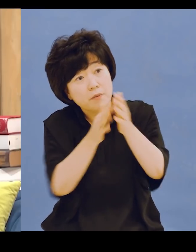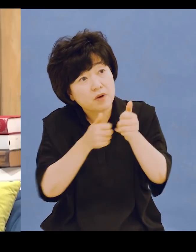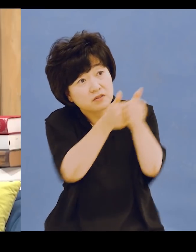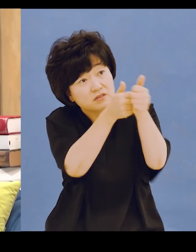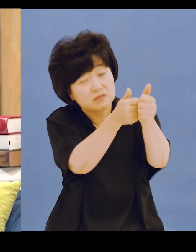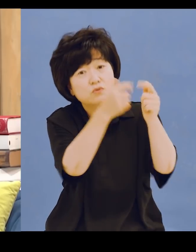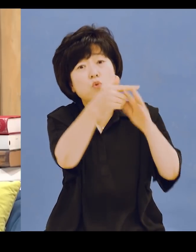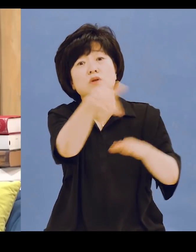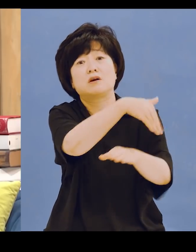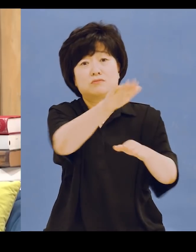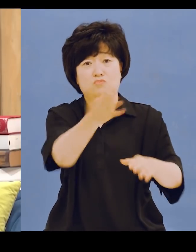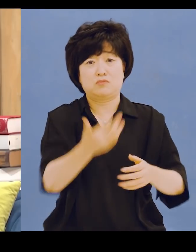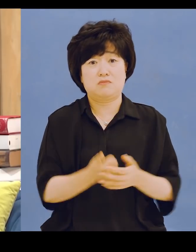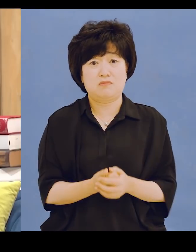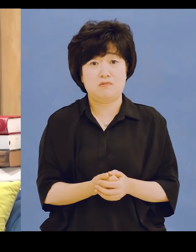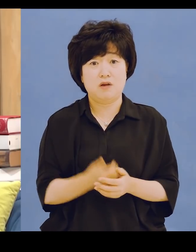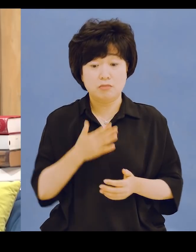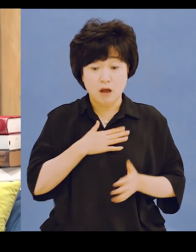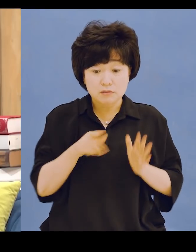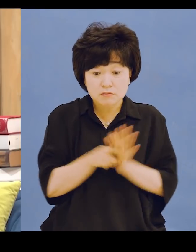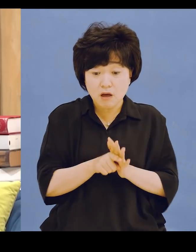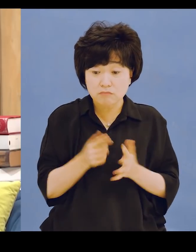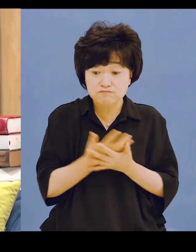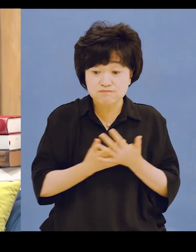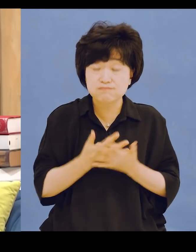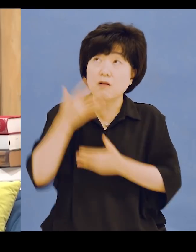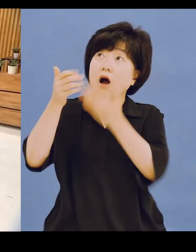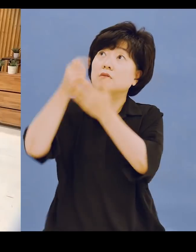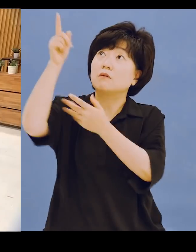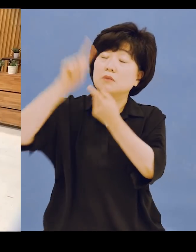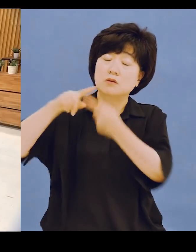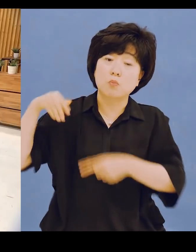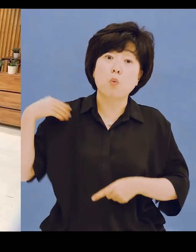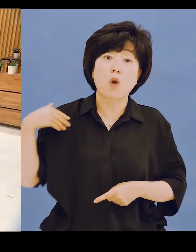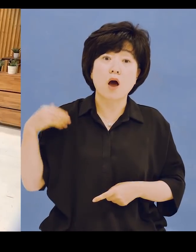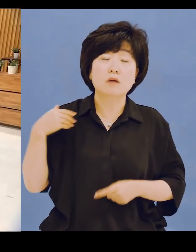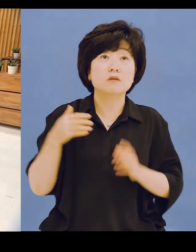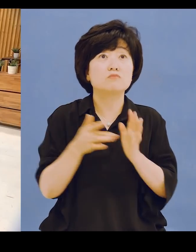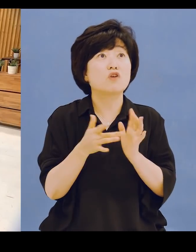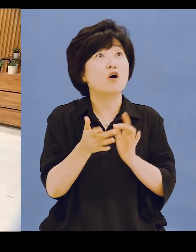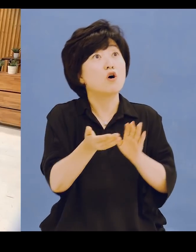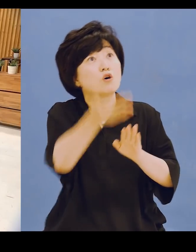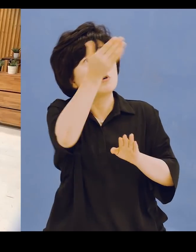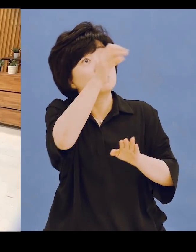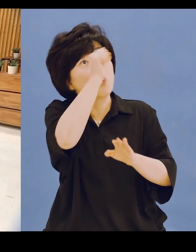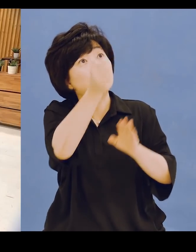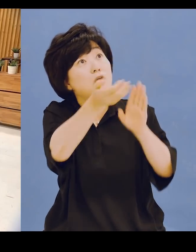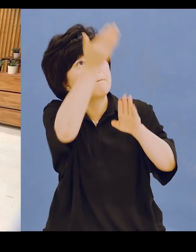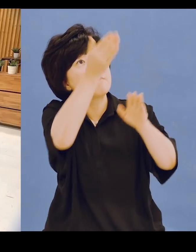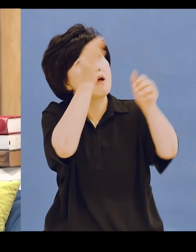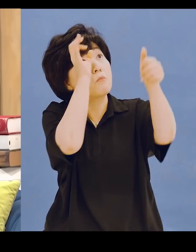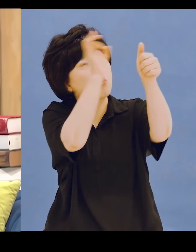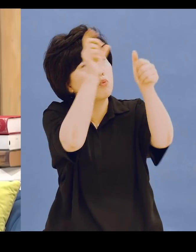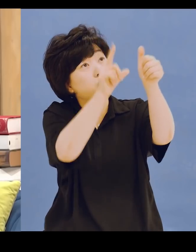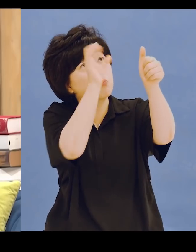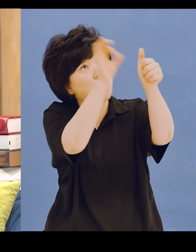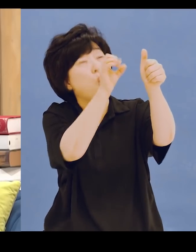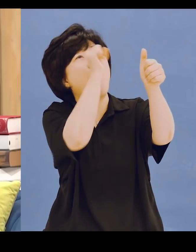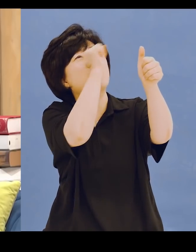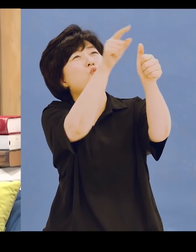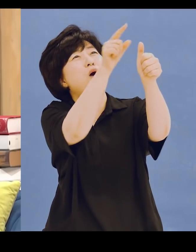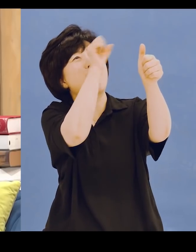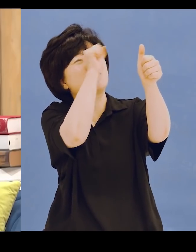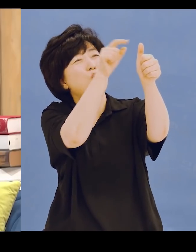만들려고 교회를 갔었는데 네. 그때는 신앙을 모르니까 네. 본이 되는 사람이 없으니까 떠나지 않겠느냐. 그렇죠.